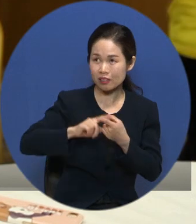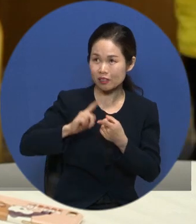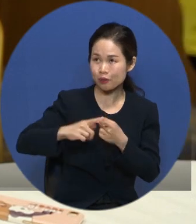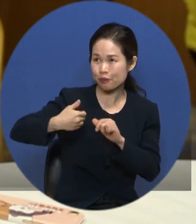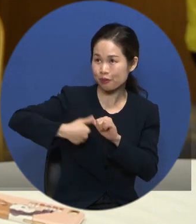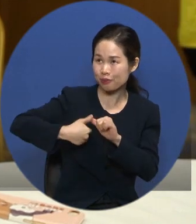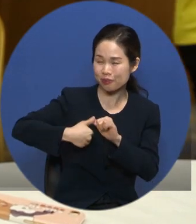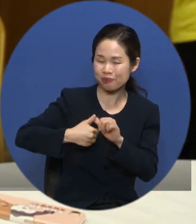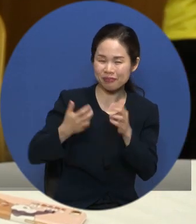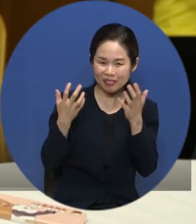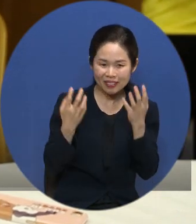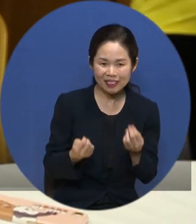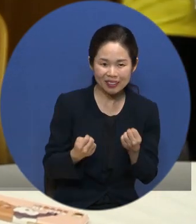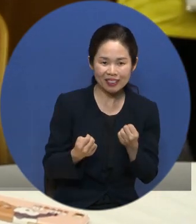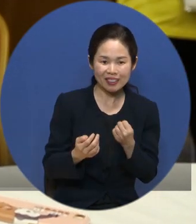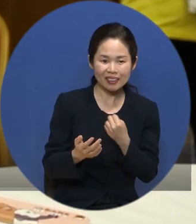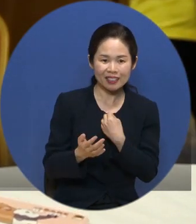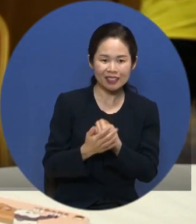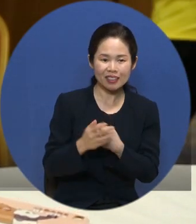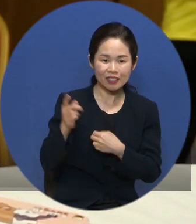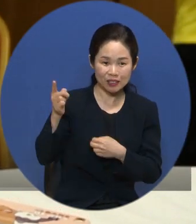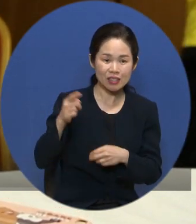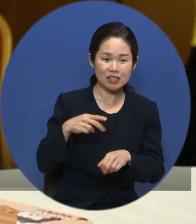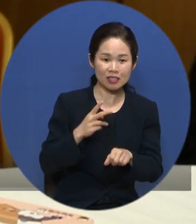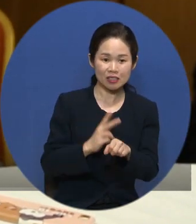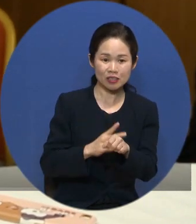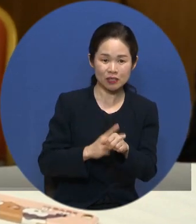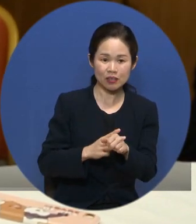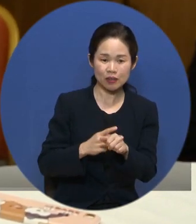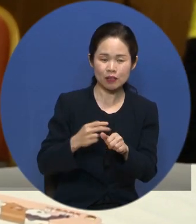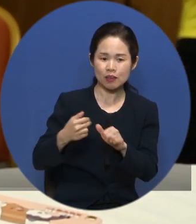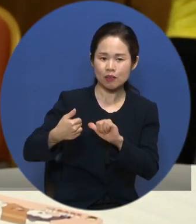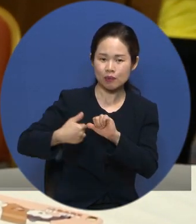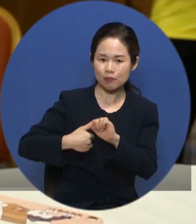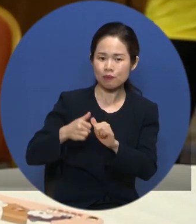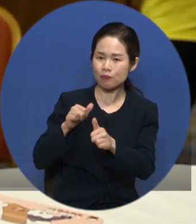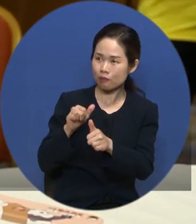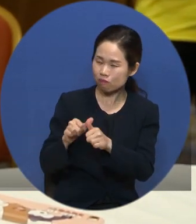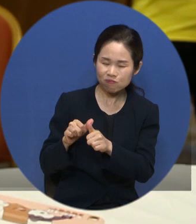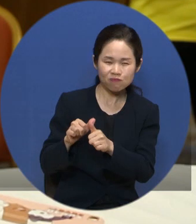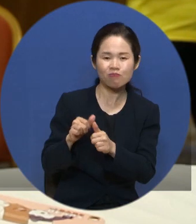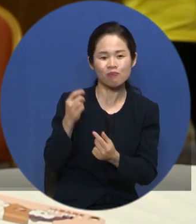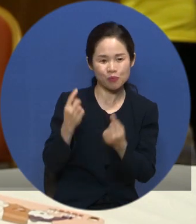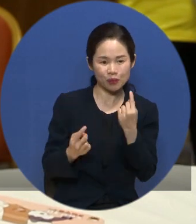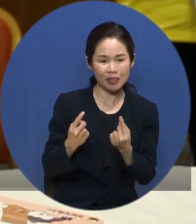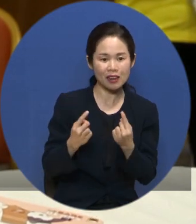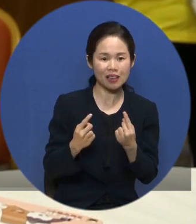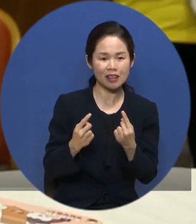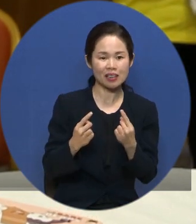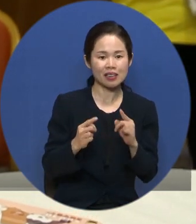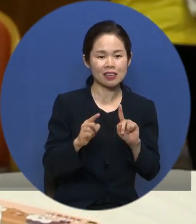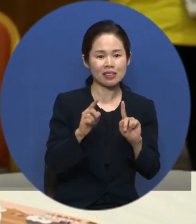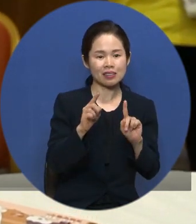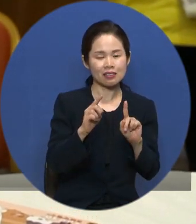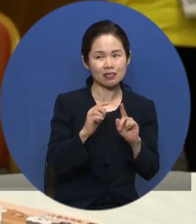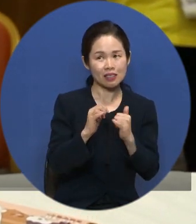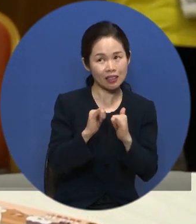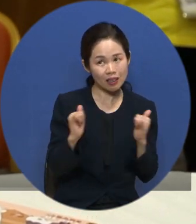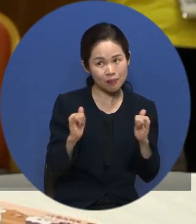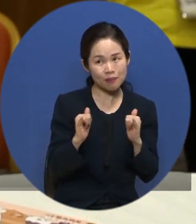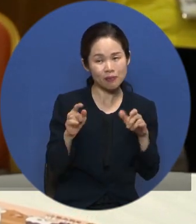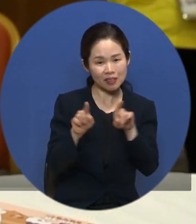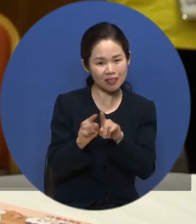많아서 제가 선생님하고 어떤 멘토, 멘티 이런 관계를 넘어서 어떤 사람 하나를 사귄다?